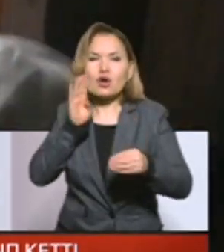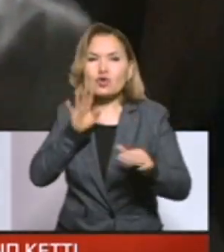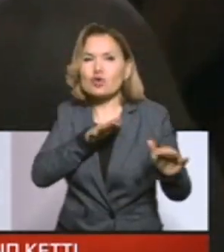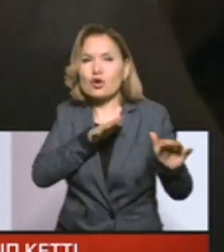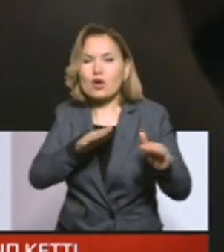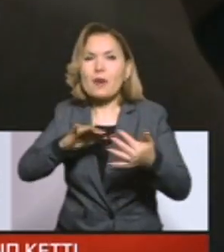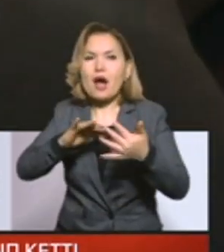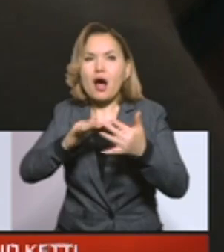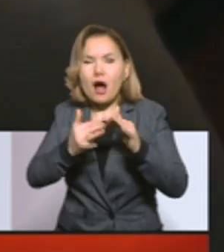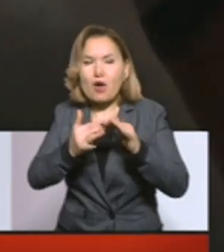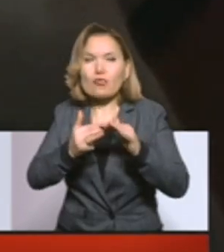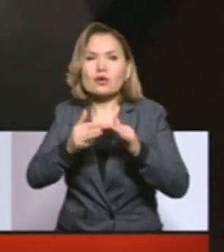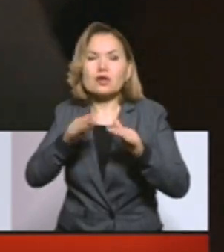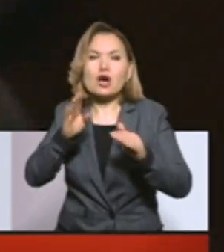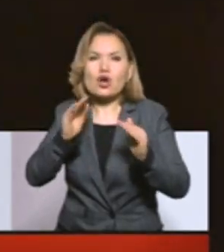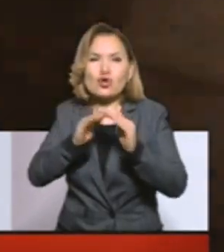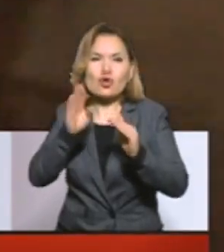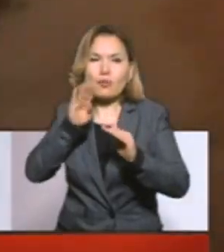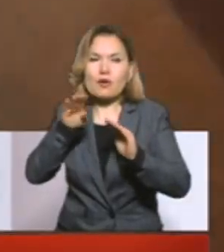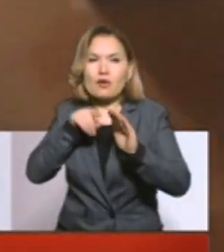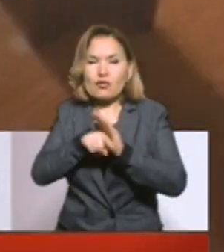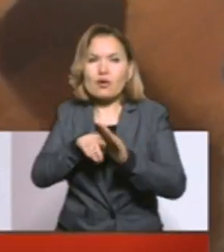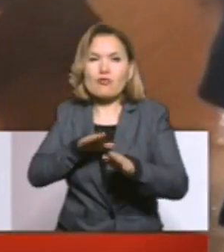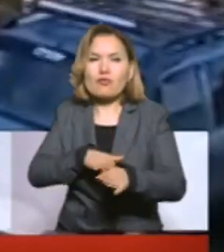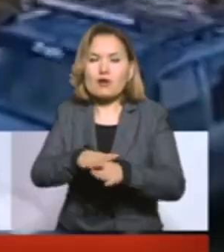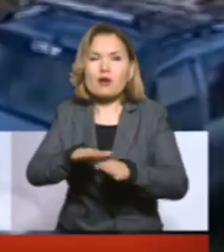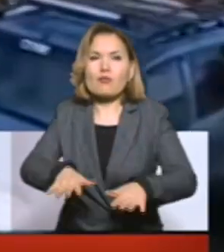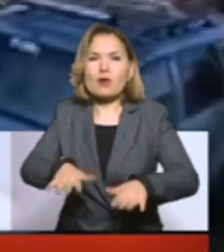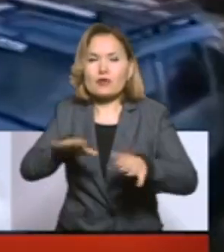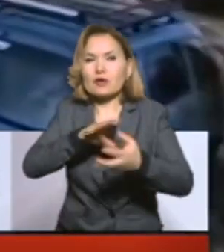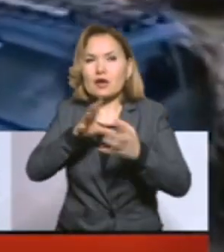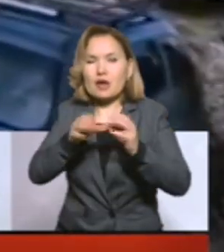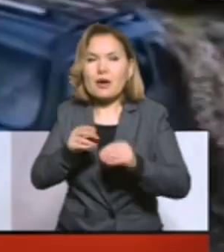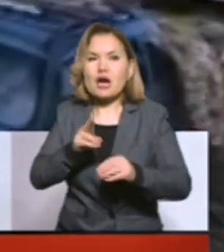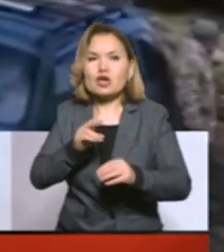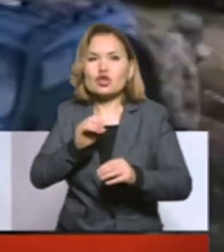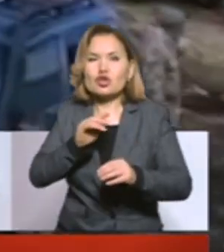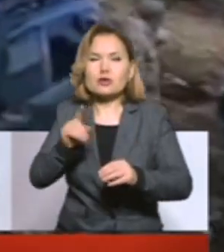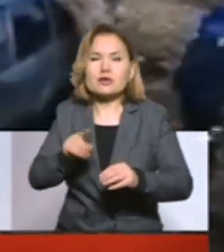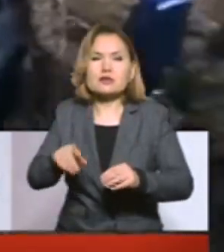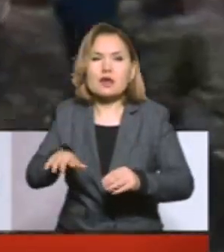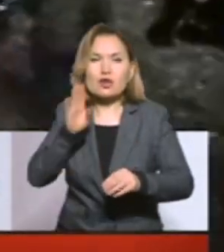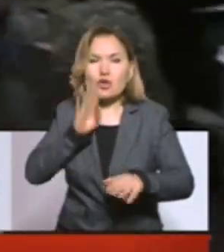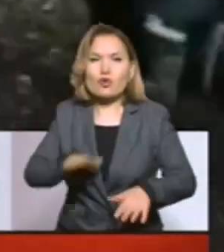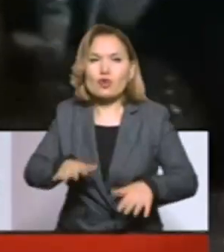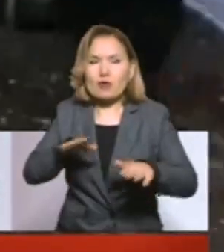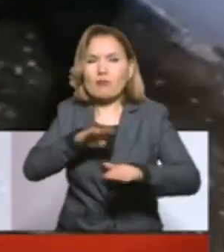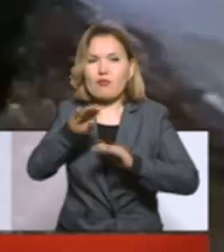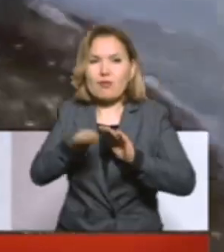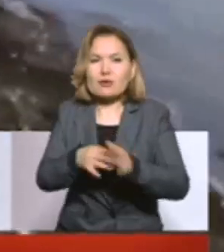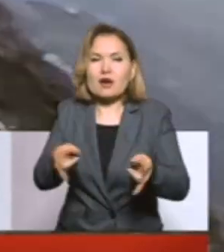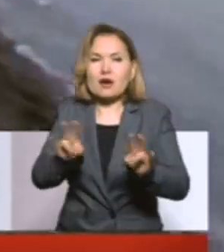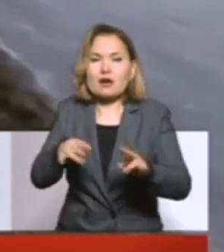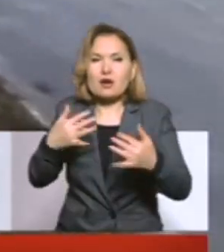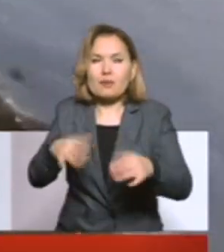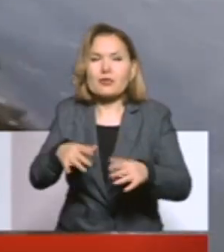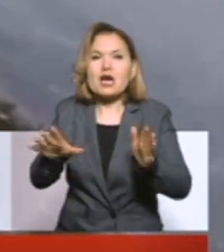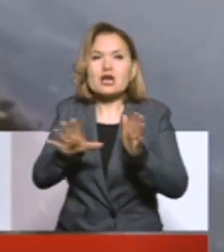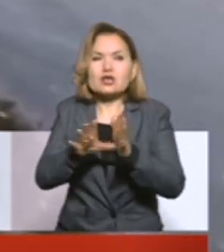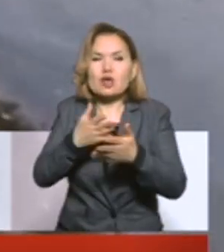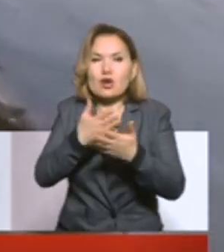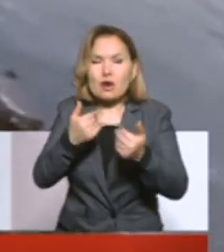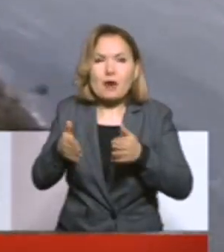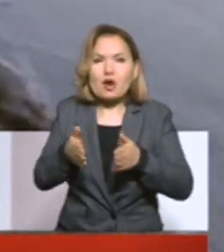жайылып, ішіне де кіріп жатыр. Қалаға қарайтын Екідің және Қызыл Жұлдыз елді мекендері түгел тасқынның құрсауында қалды. Жарық сөнген,